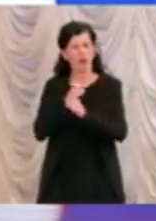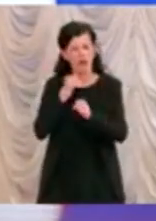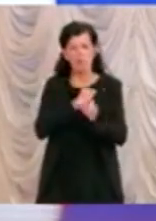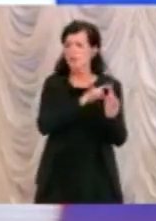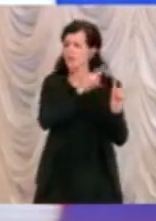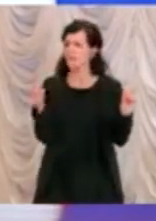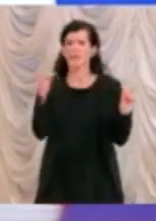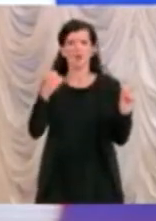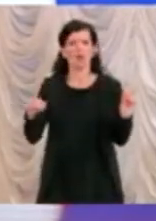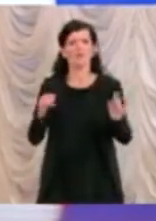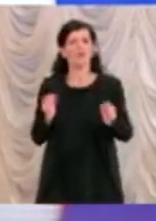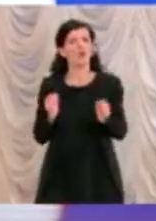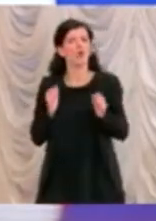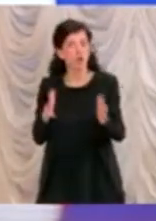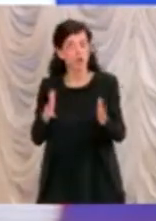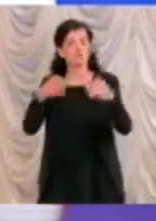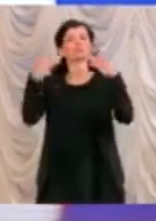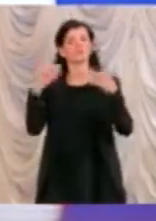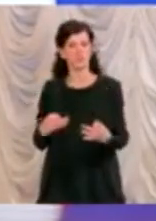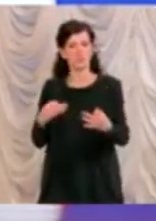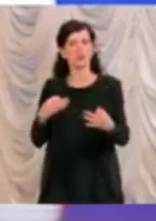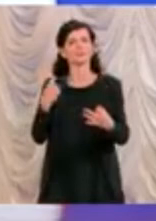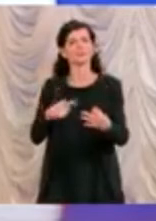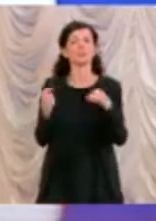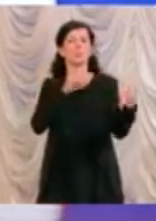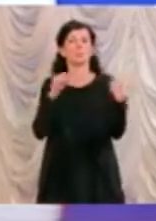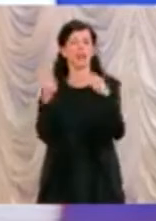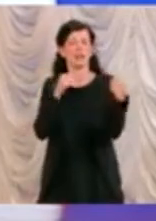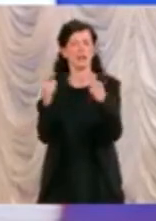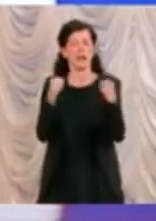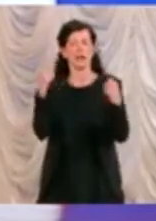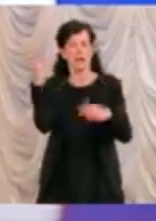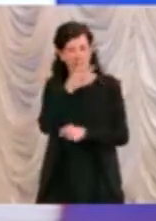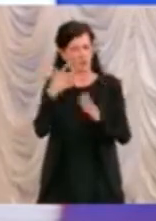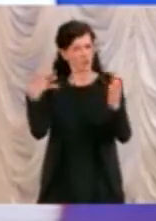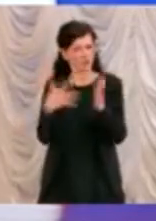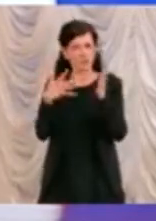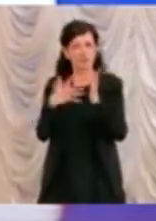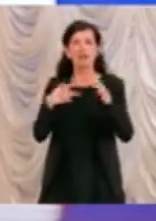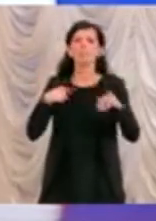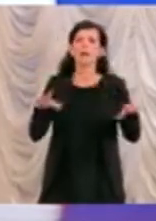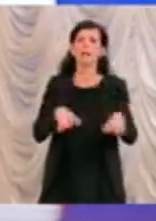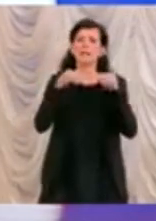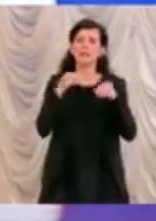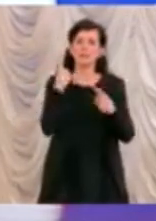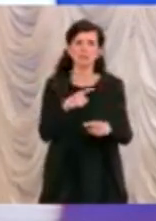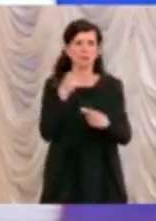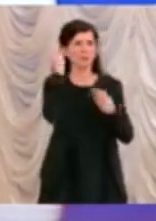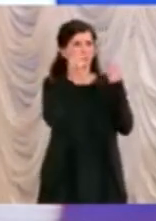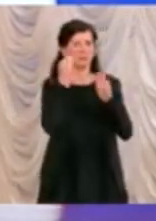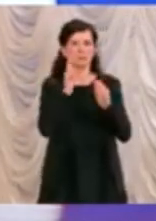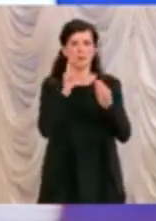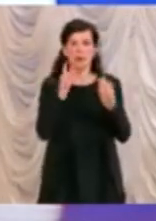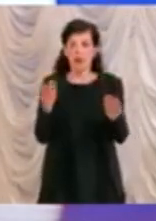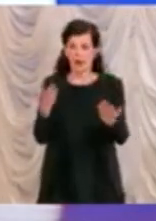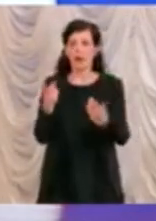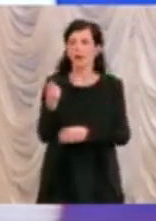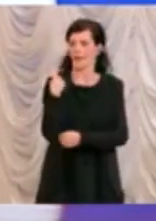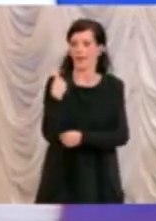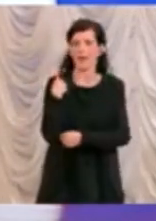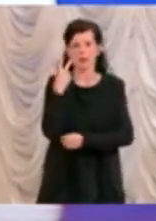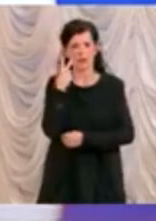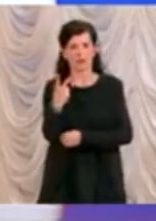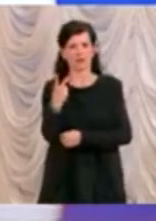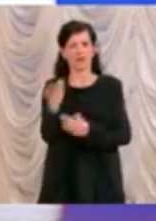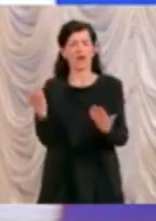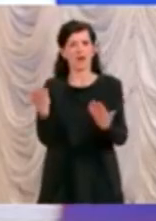con determinazione in questa battaglia difficile che era impensabile all'inizio però attenzione ieri è successo qualcosa